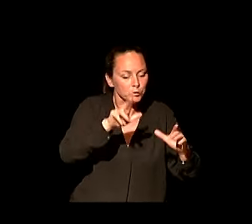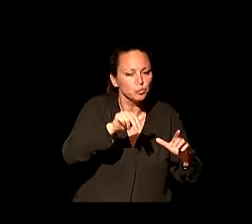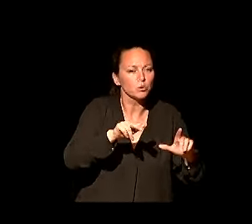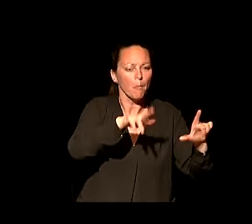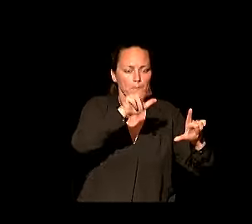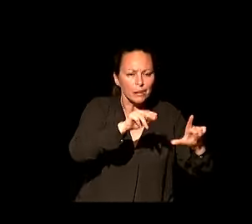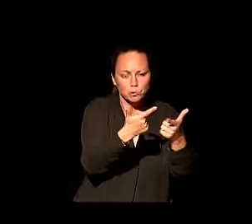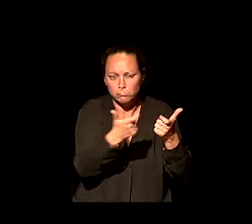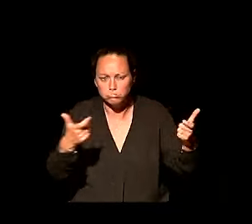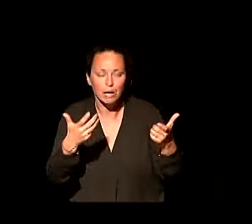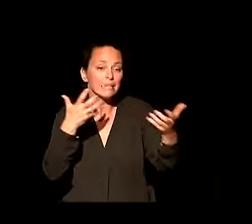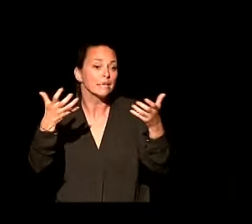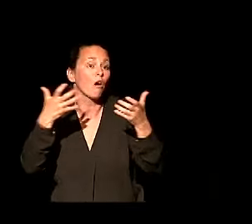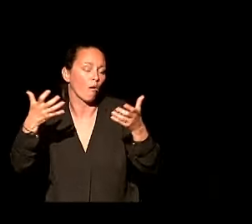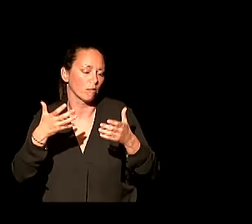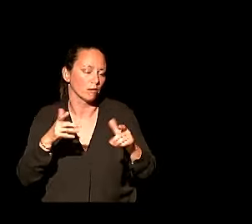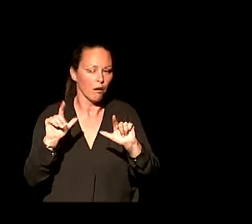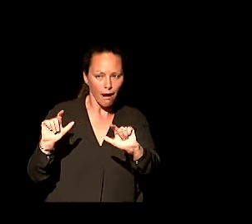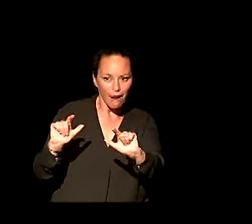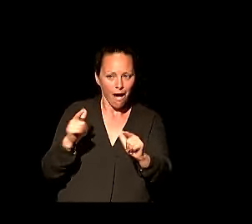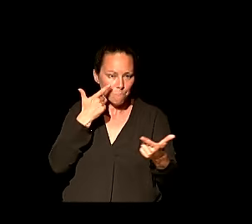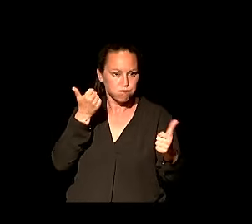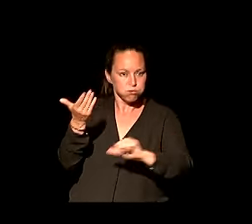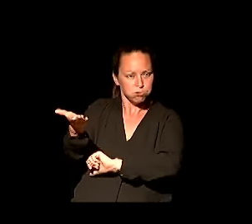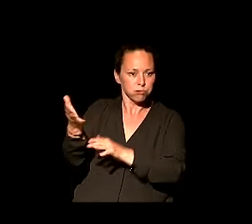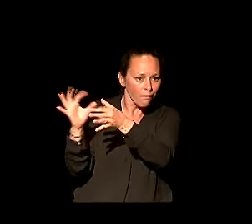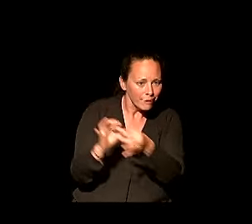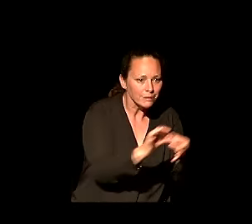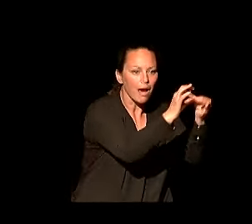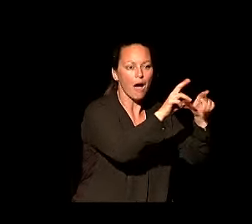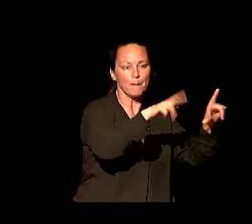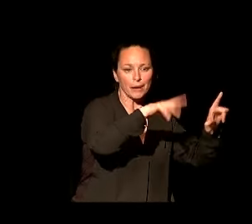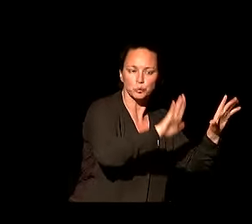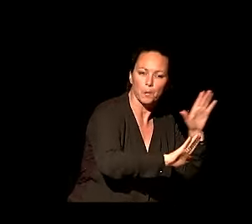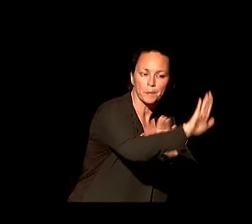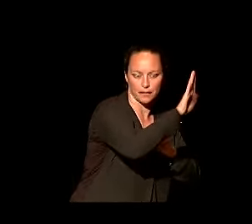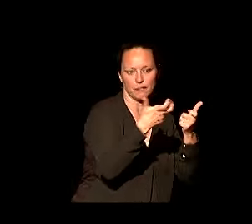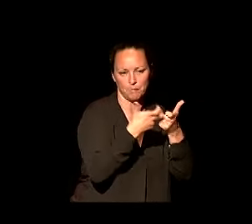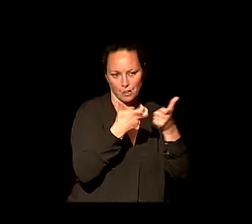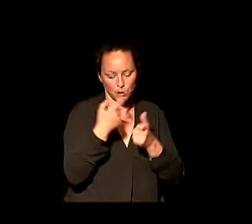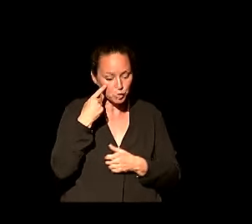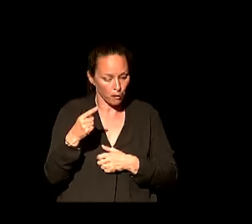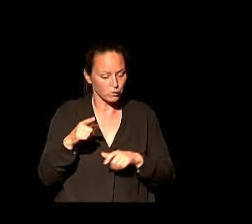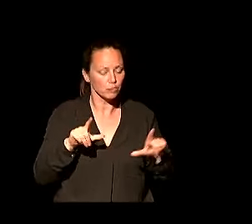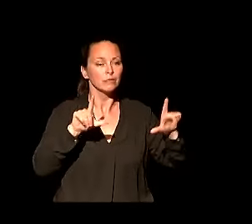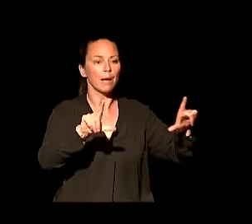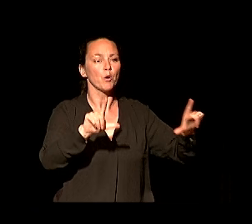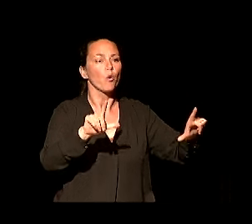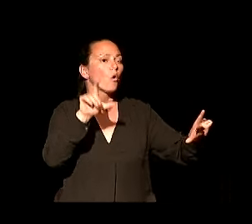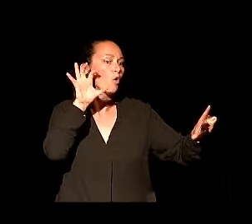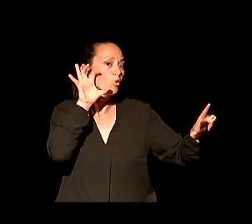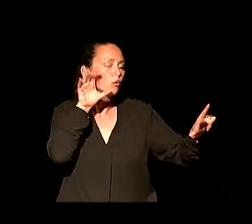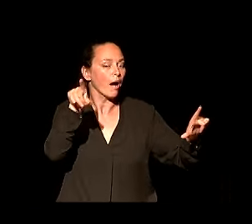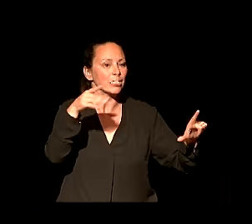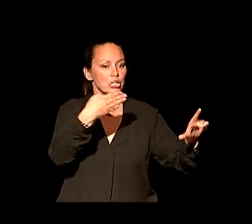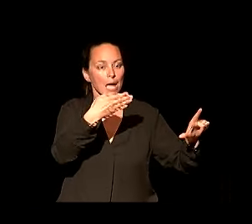dans les décors des films. Enfin, les peintures sont régulièrement citées dans les décors des films. Je pense, par exemple, à une toile de Renoir qui est conservée au